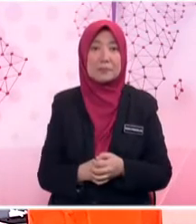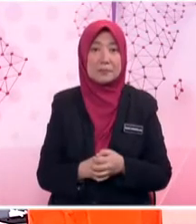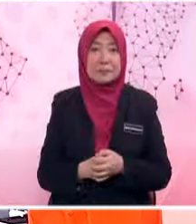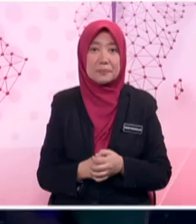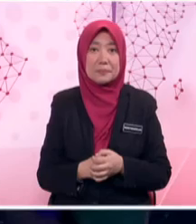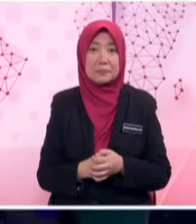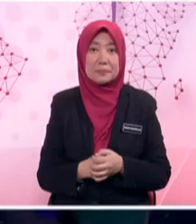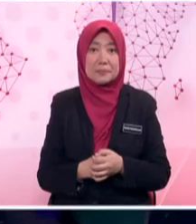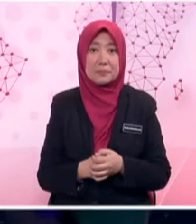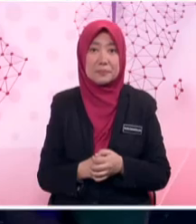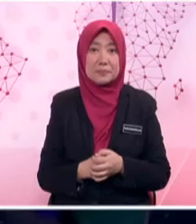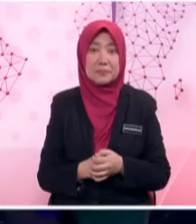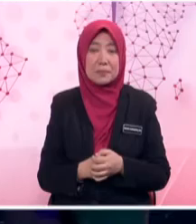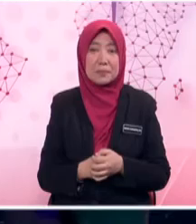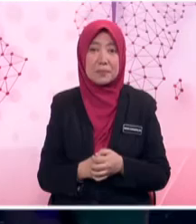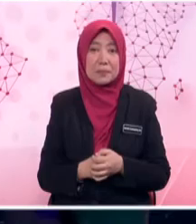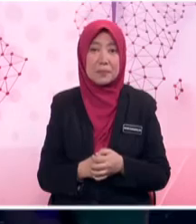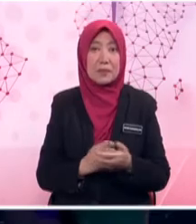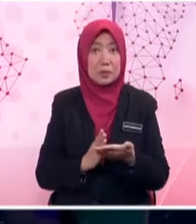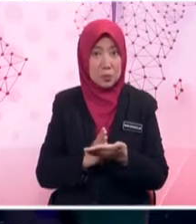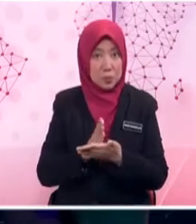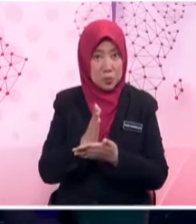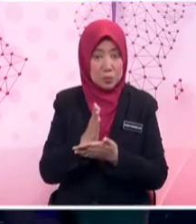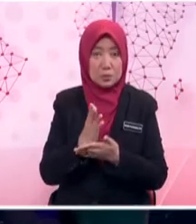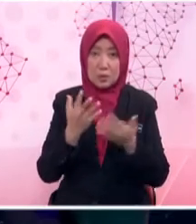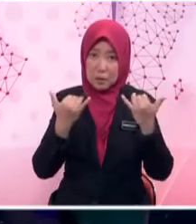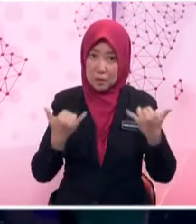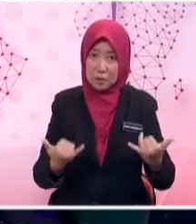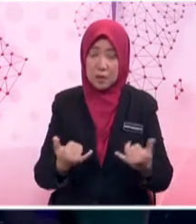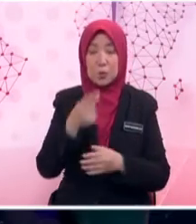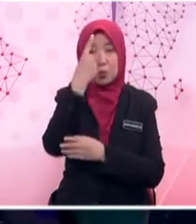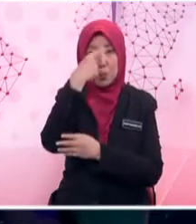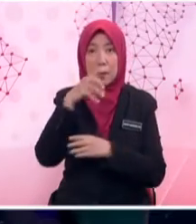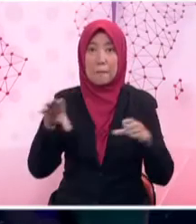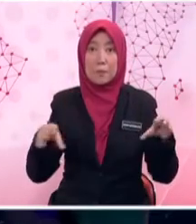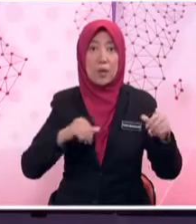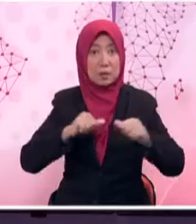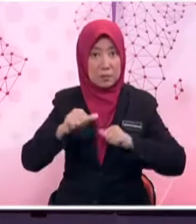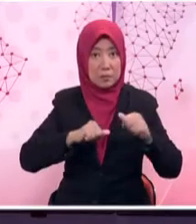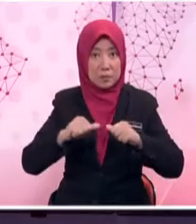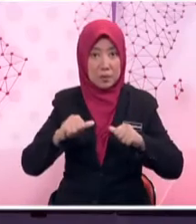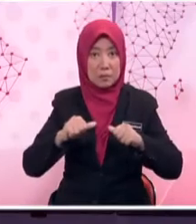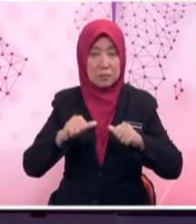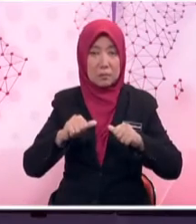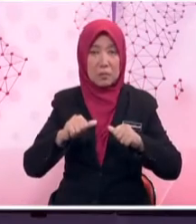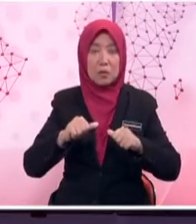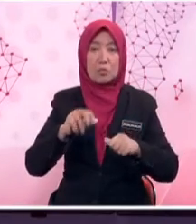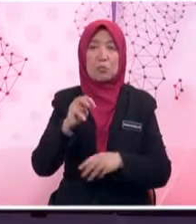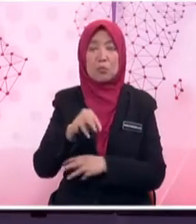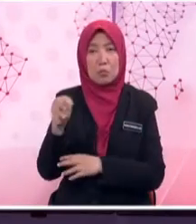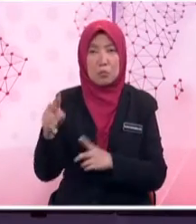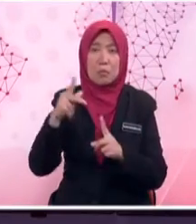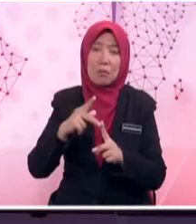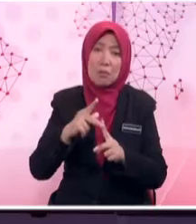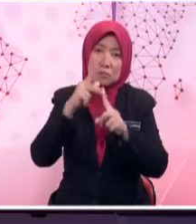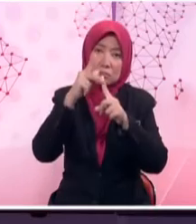Okey, sebelum kita teruskan kepada aktiviti kan, murid-murid MBK kita ni kadang-kadang dia cepat lupa. Murid MBK